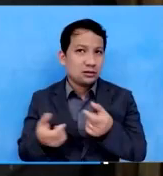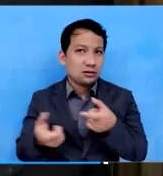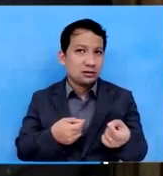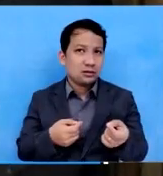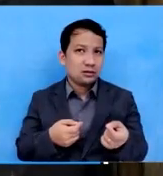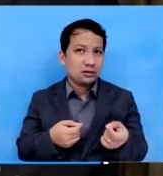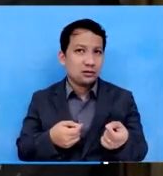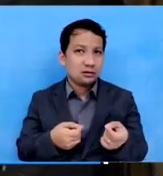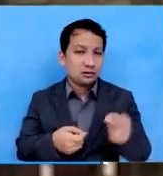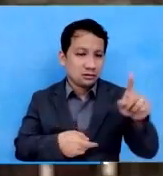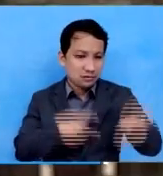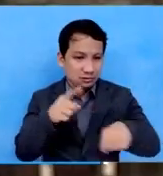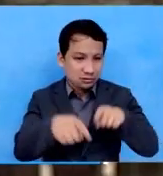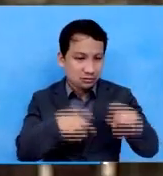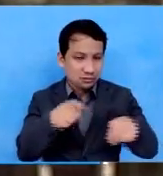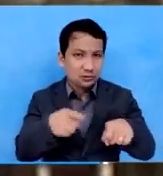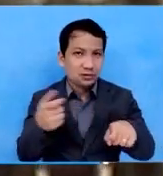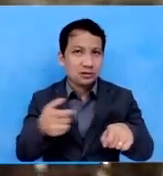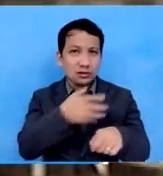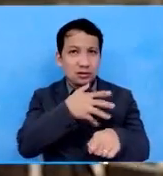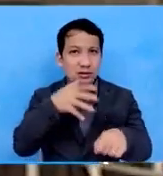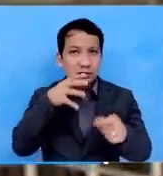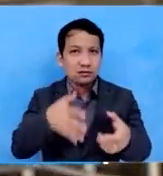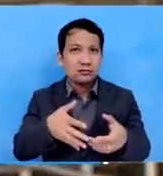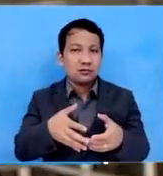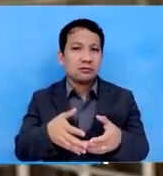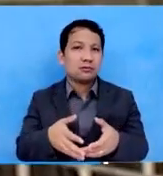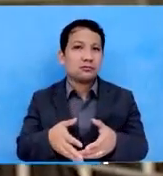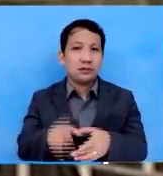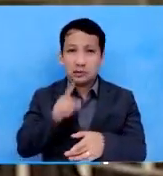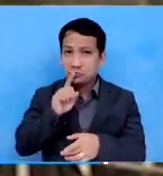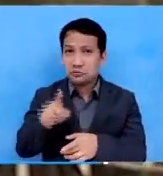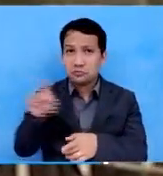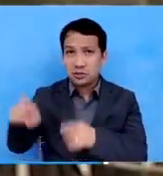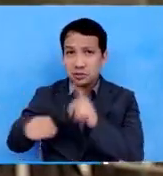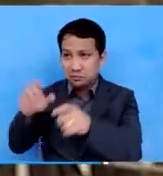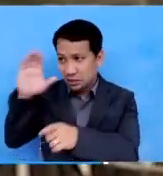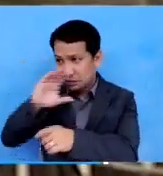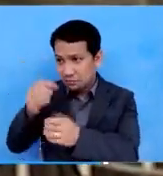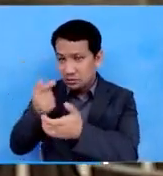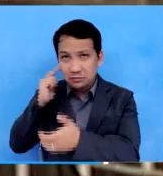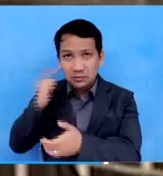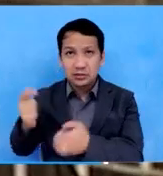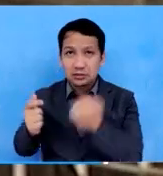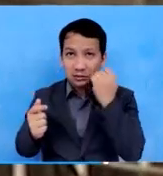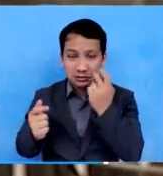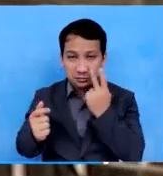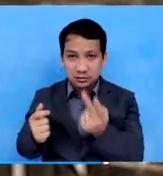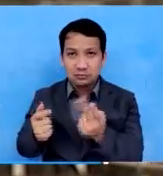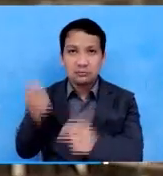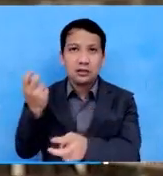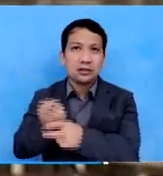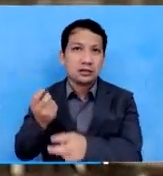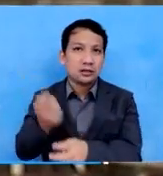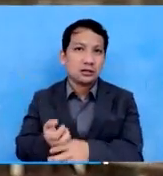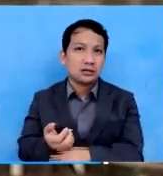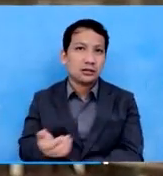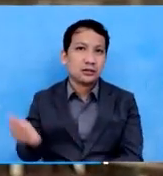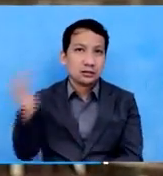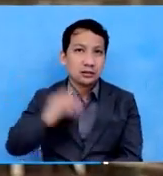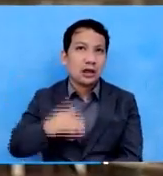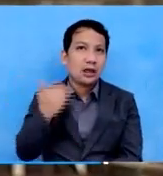magkabud talagang saka lang. Ang hirap po, ma'am, magkabud. Nakita mo yung sitwasyon kanina. Halos nilalagnat na